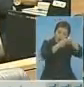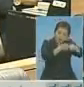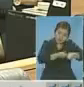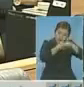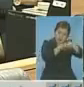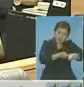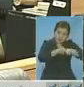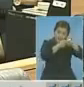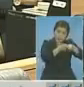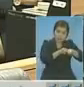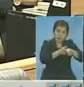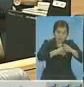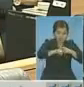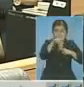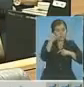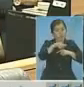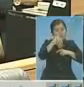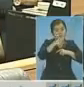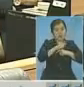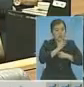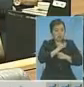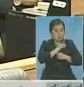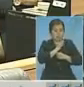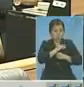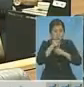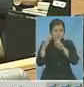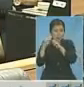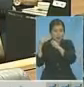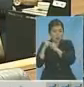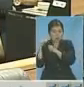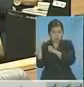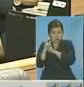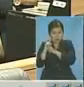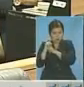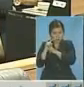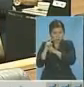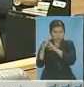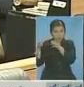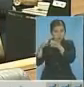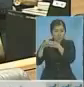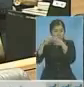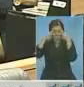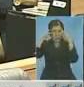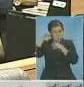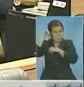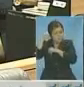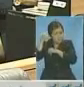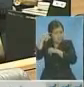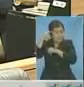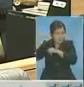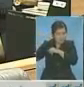วนนะคะก็ไม่สามารถที่จะออกไปได้เพราะว่ามีปัญหาว่าคนโรคจิตเนี่ยจ